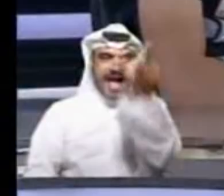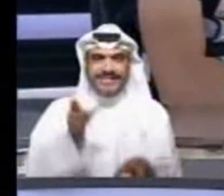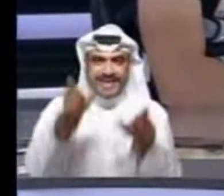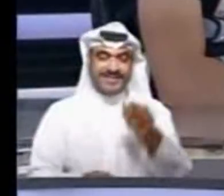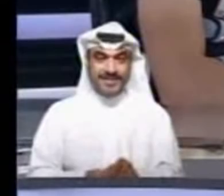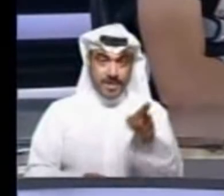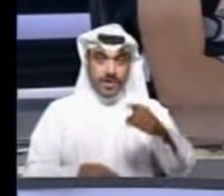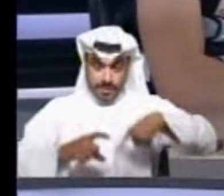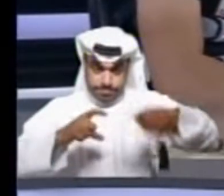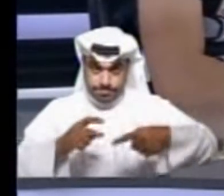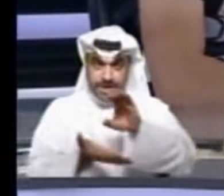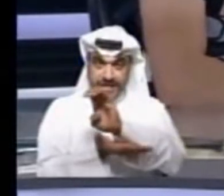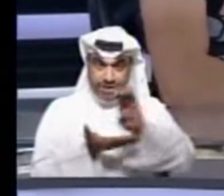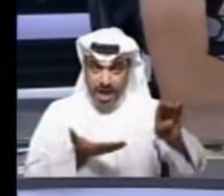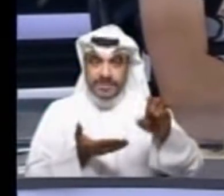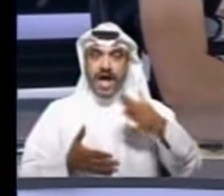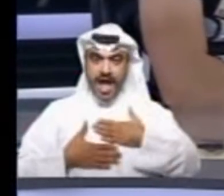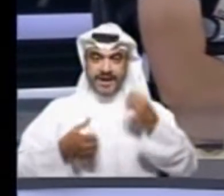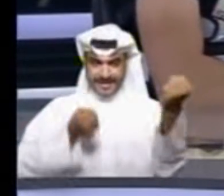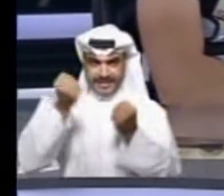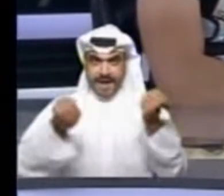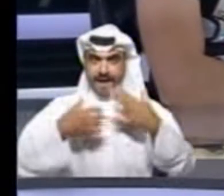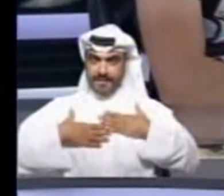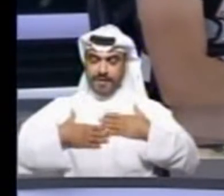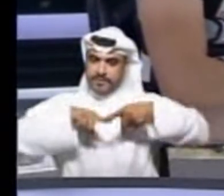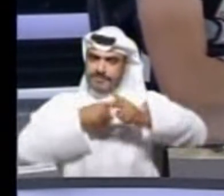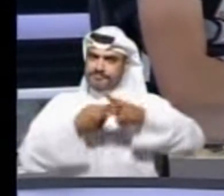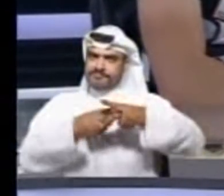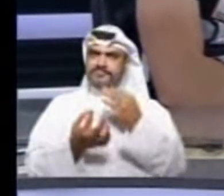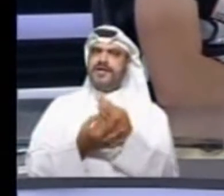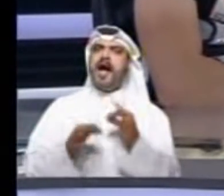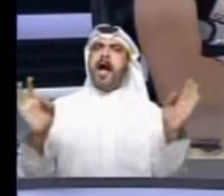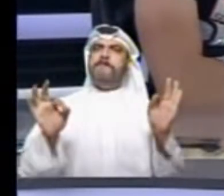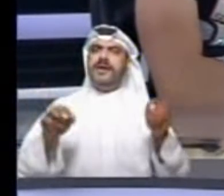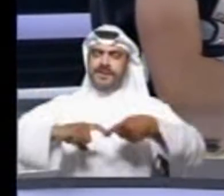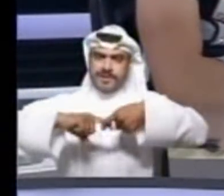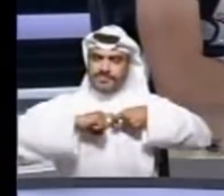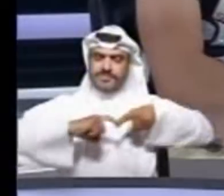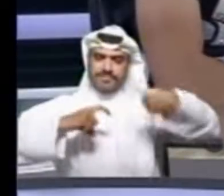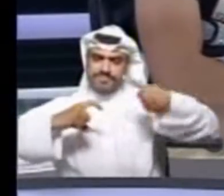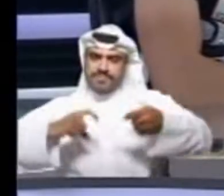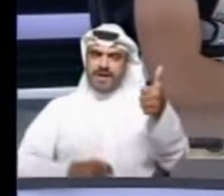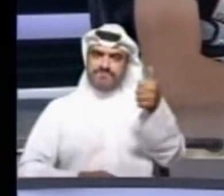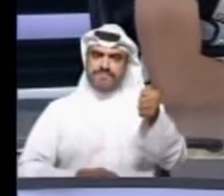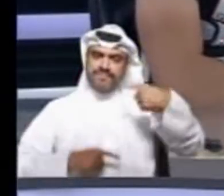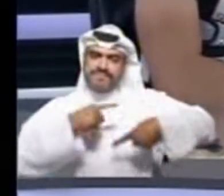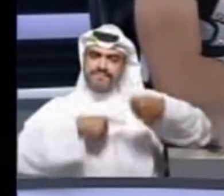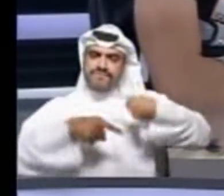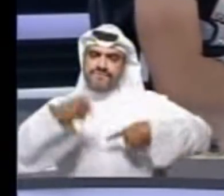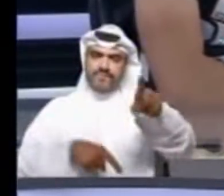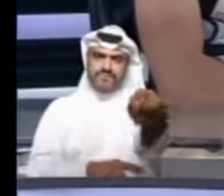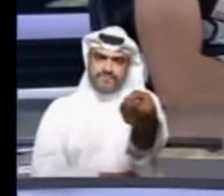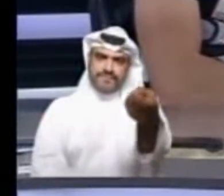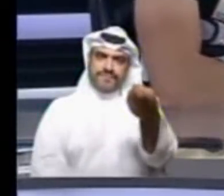من معدات؟ طبعا سيارتنا كلها مجهزه تجهيز كامل، من عمليه ونشات لسحب سيارات، عندنا صندوق